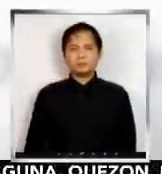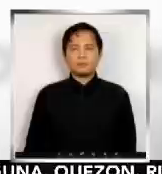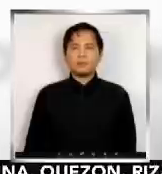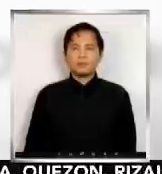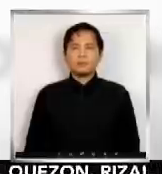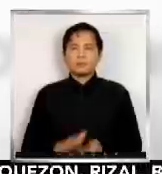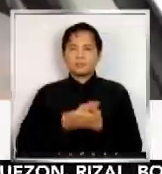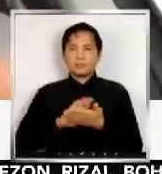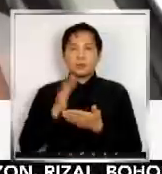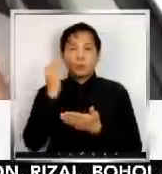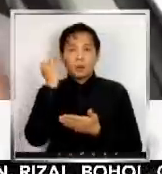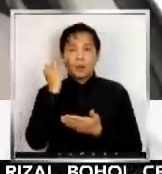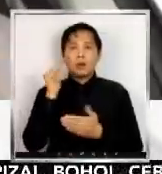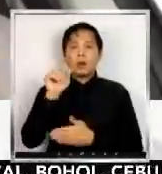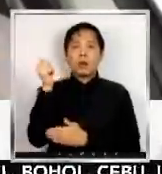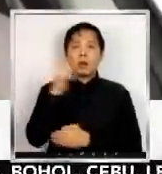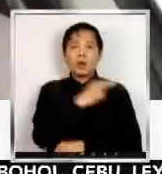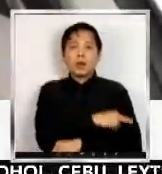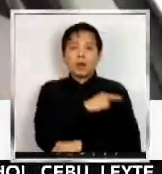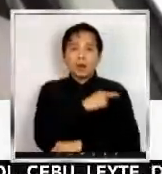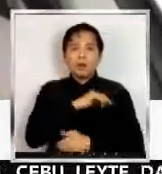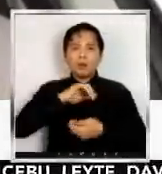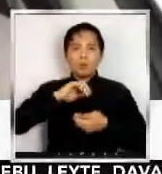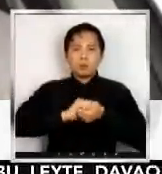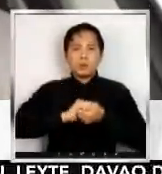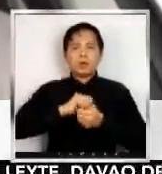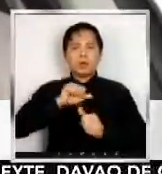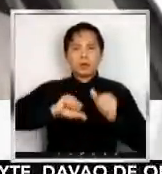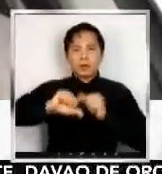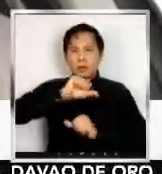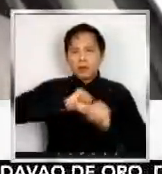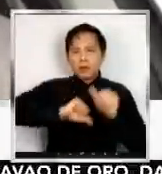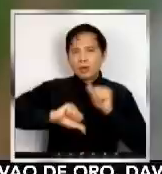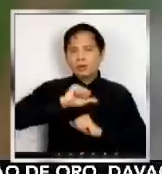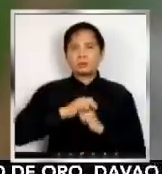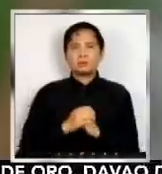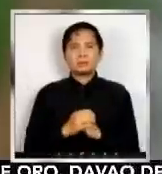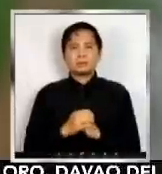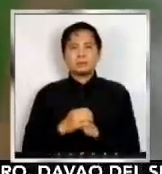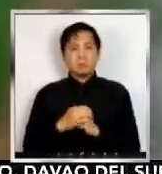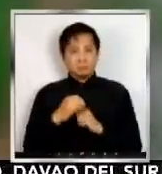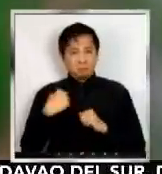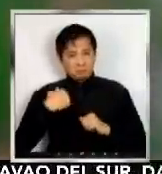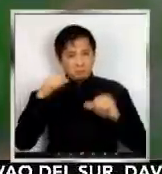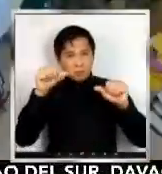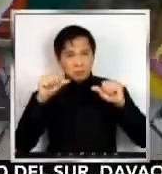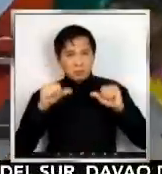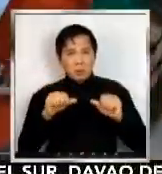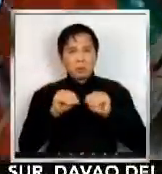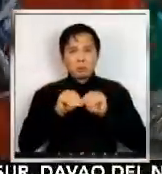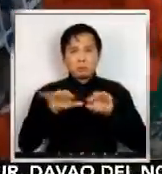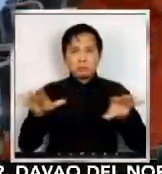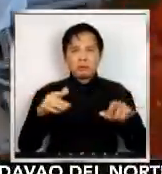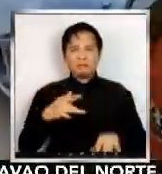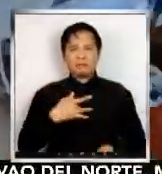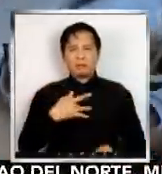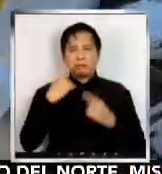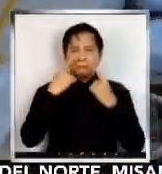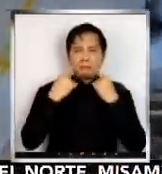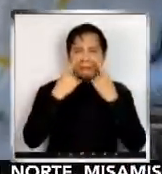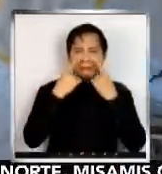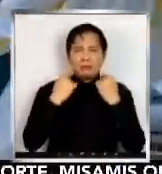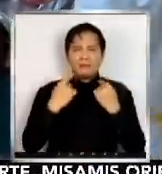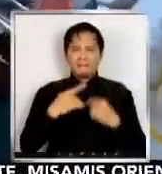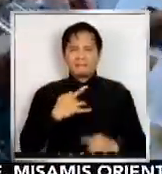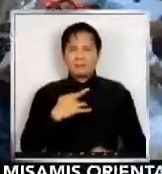ibang ospital. I was crying when I posted that. Maybe out of frustration. Dito ko nakita kung paano nagtutulong-tulungan ng mga ospital,